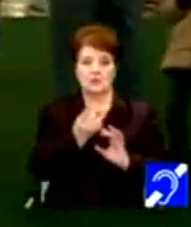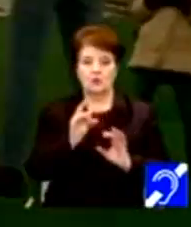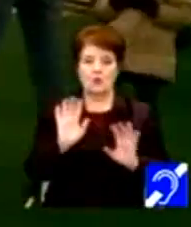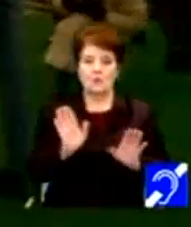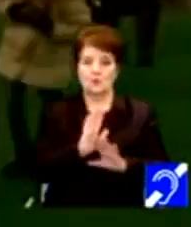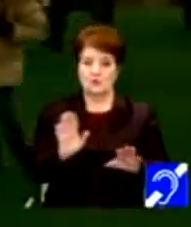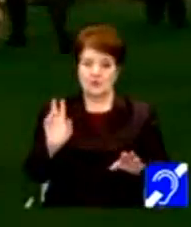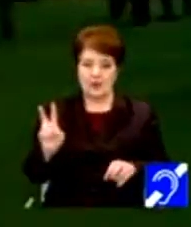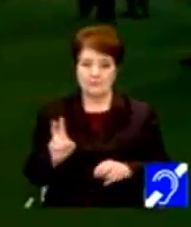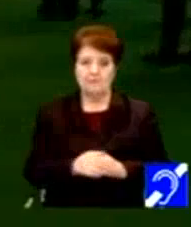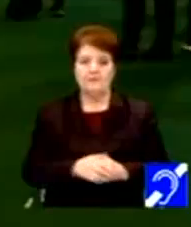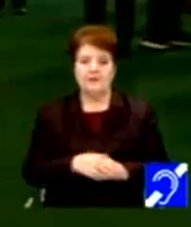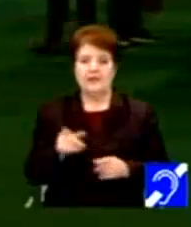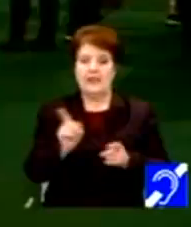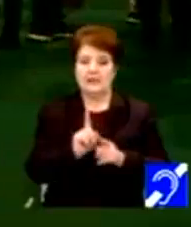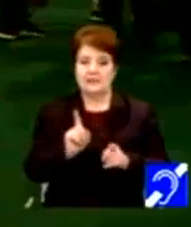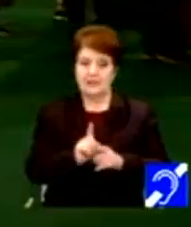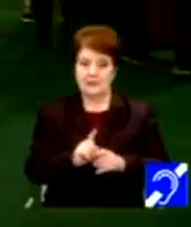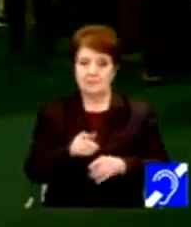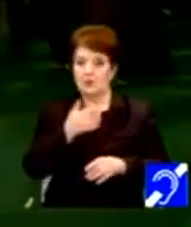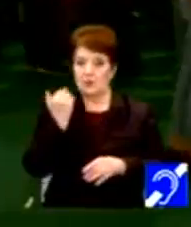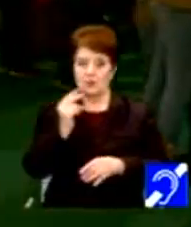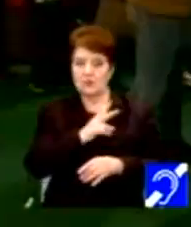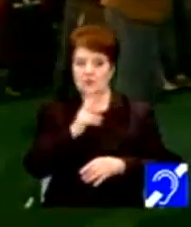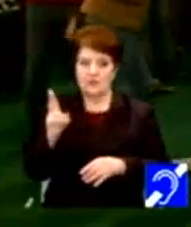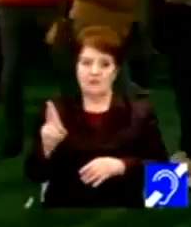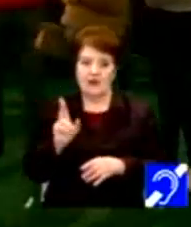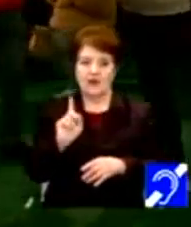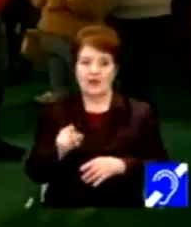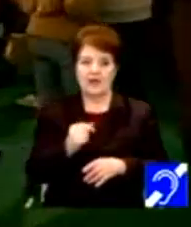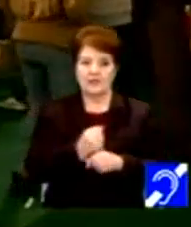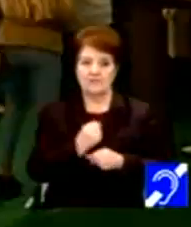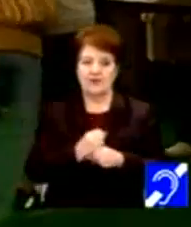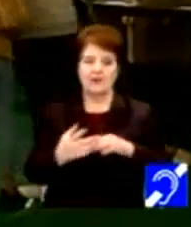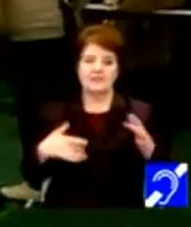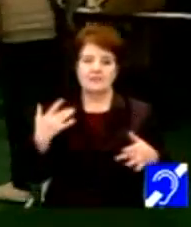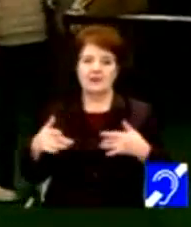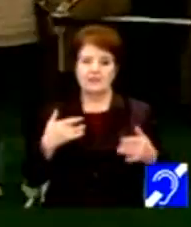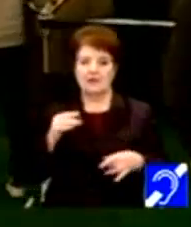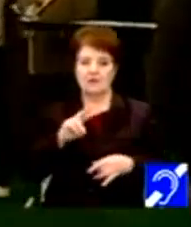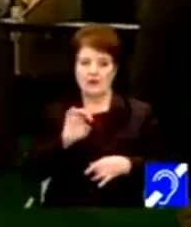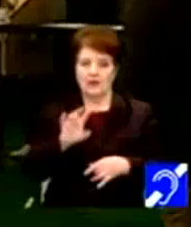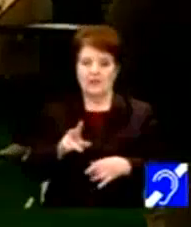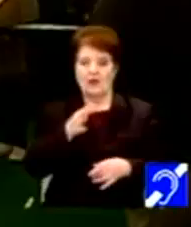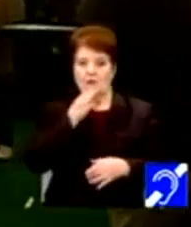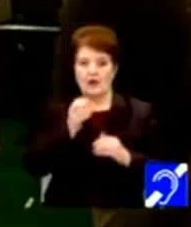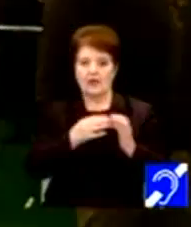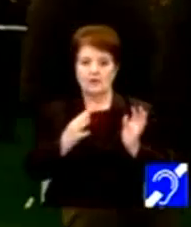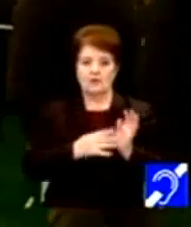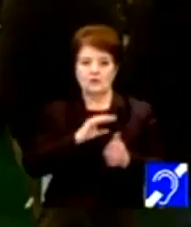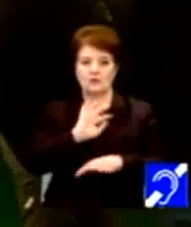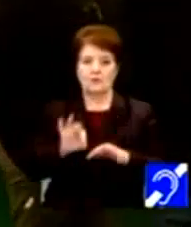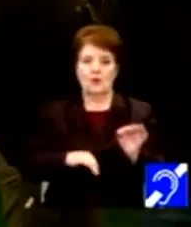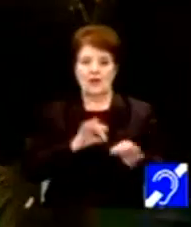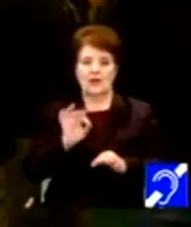din boxe. De asemenea, nu este cineva care să facă spectacol. La ora 19 totuși va fi proiectat